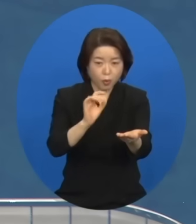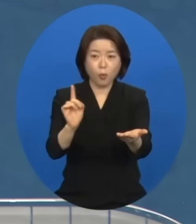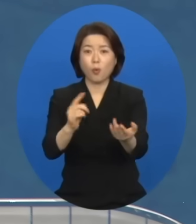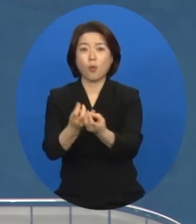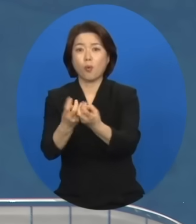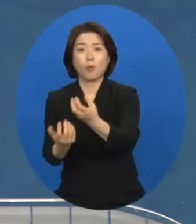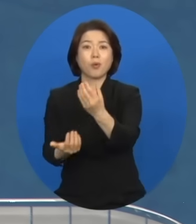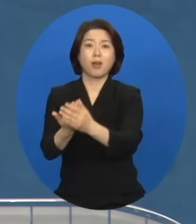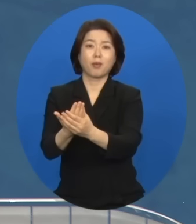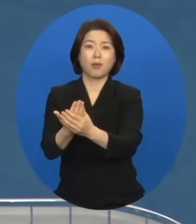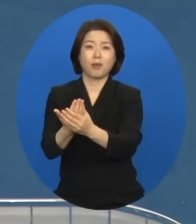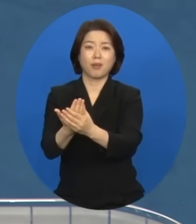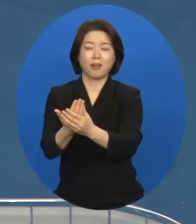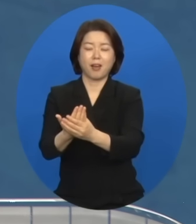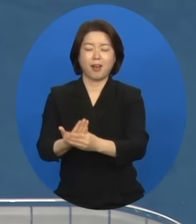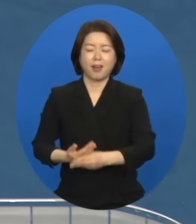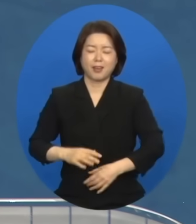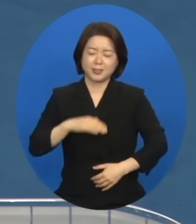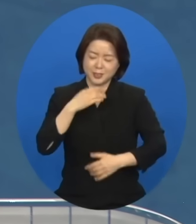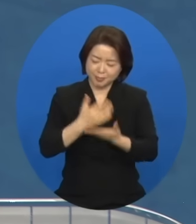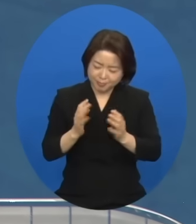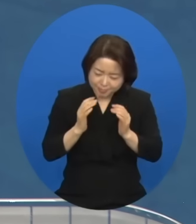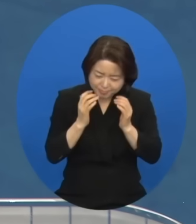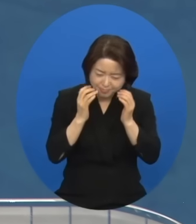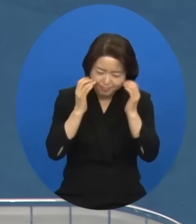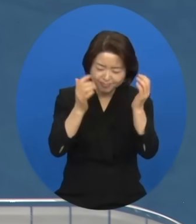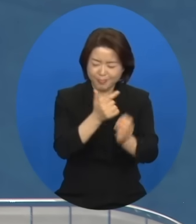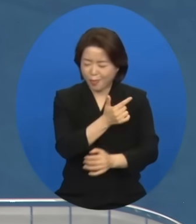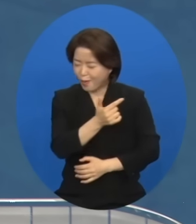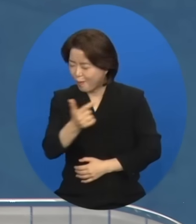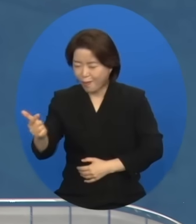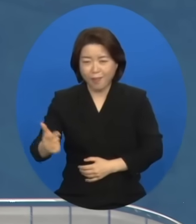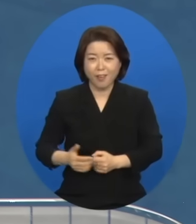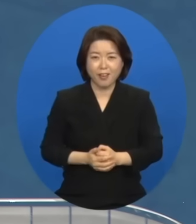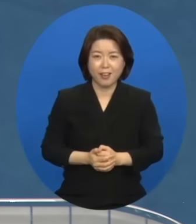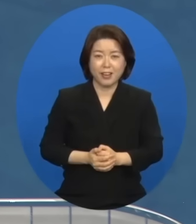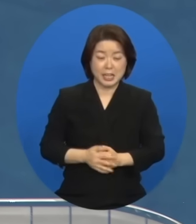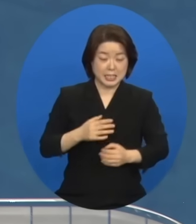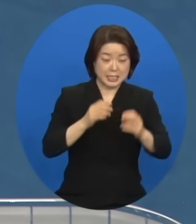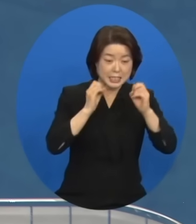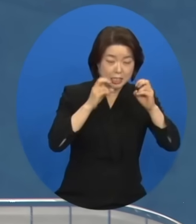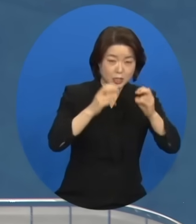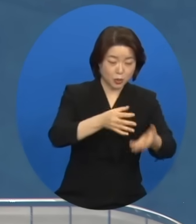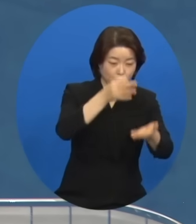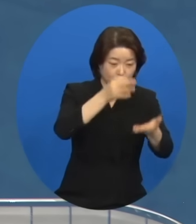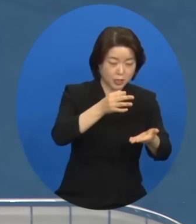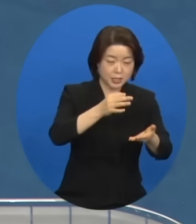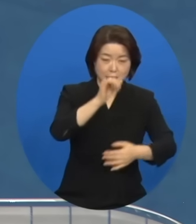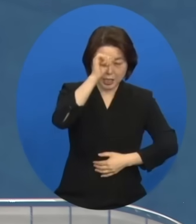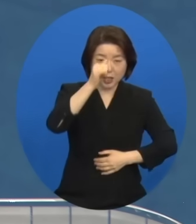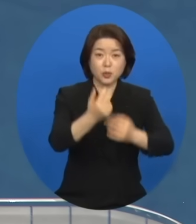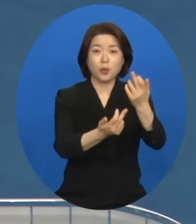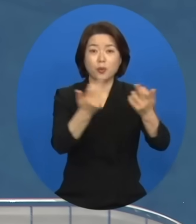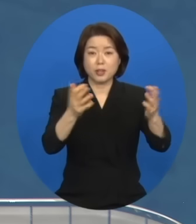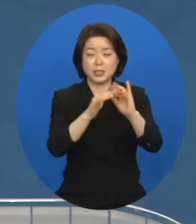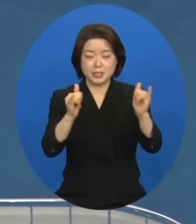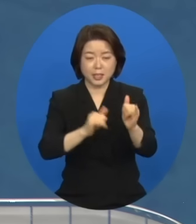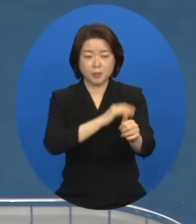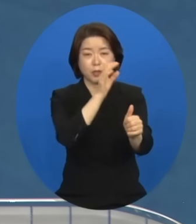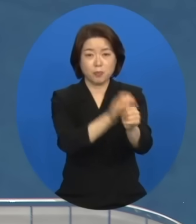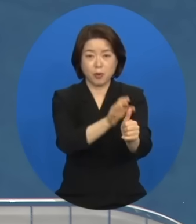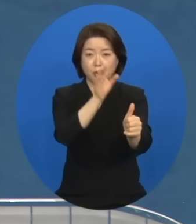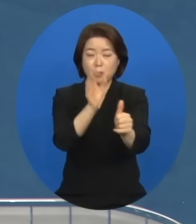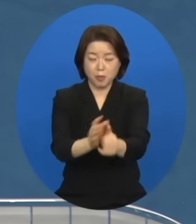생겼느냐는 것입니다. 그 감격이 너무나 커서 큰 선교 재산을 인도 형제들에게 넘겨주는